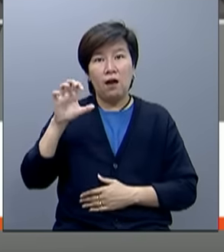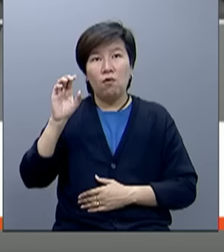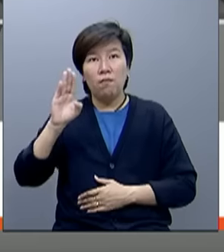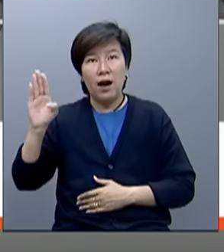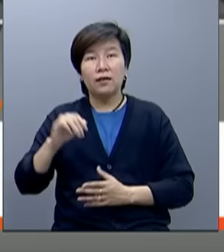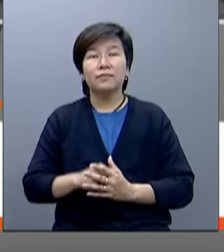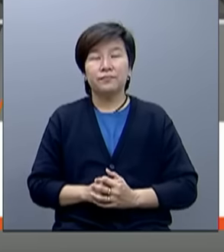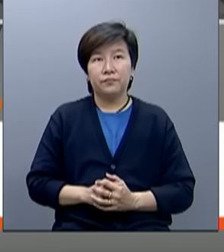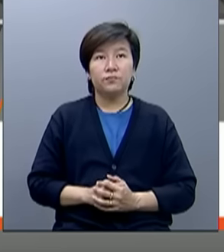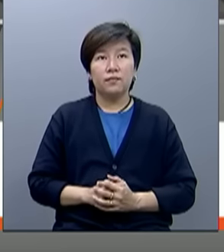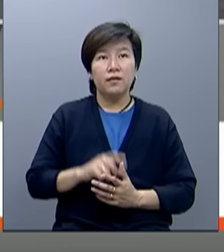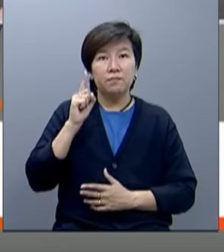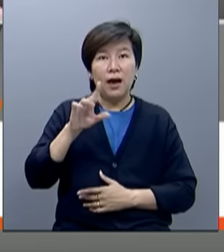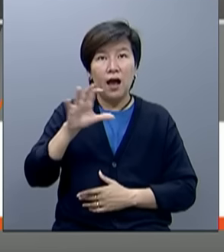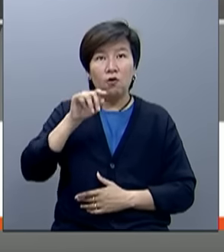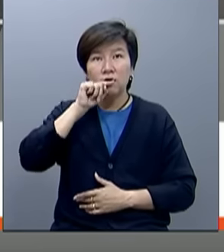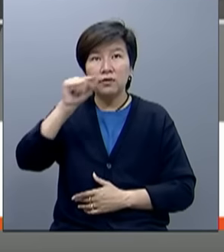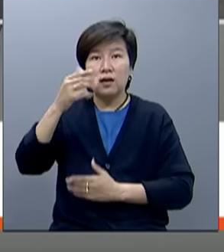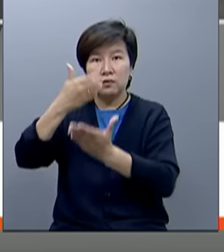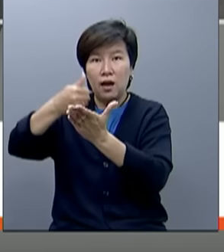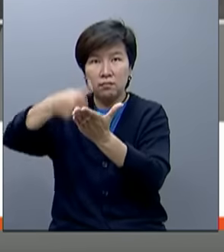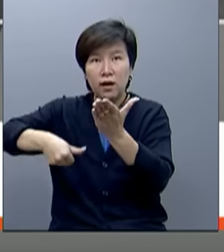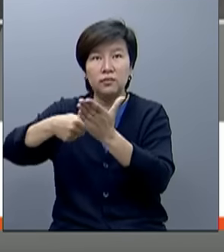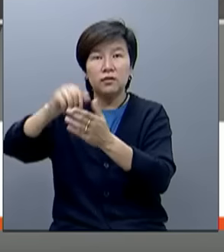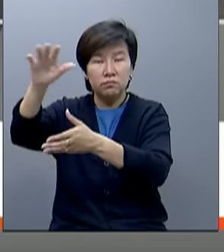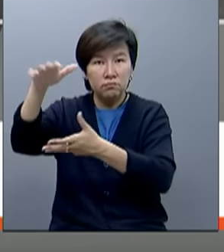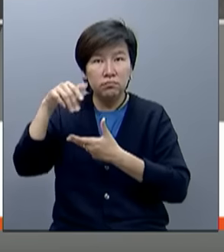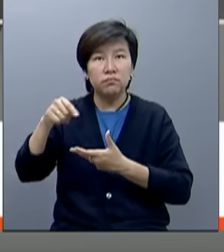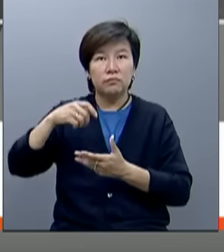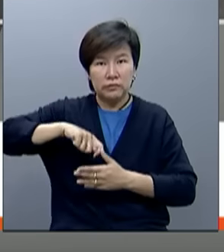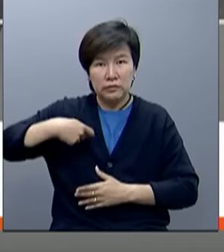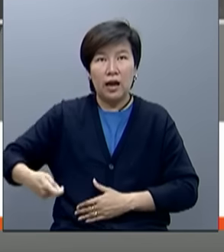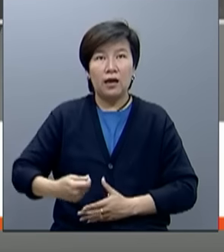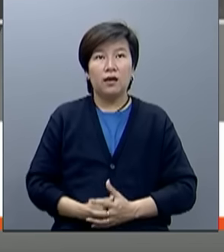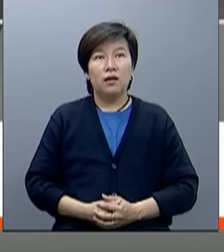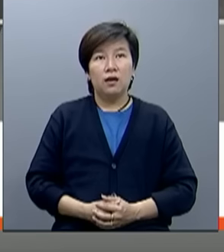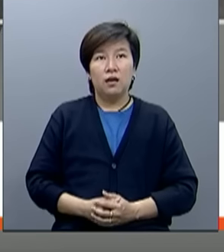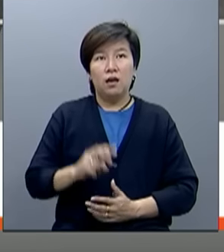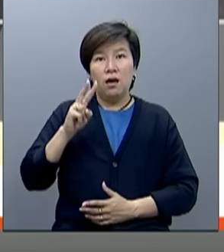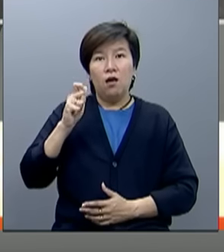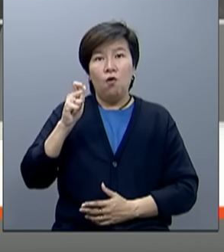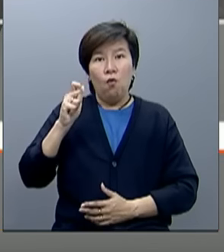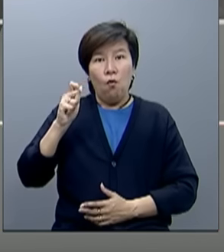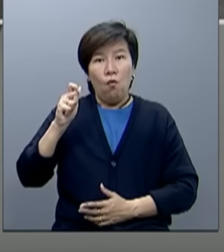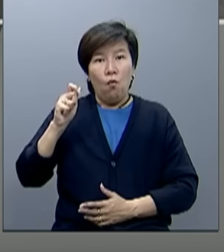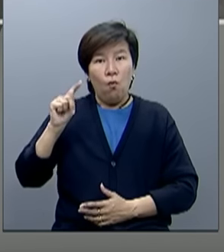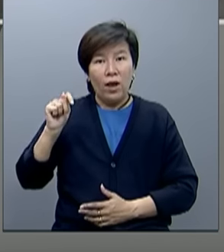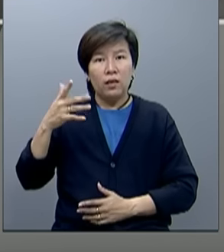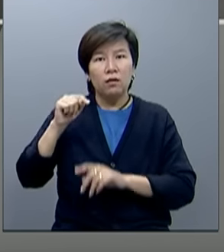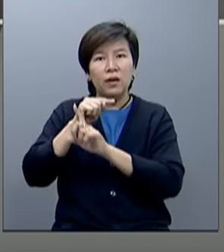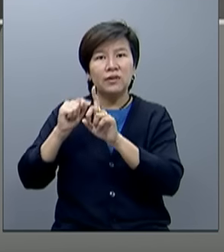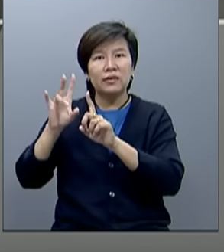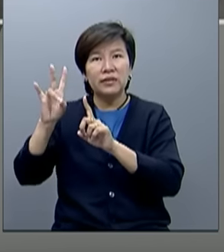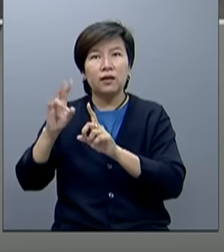สั่งเข้ามา 1,500บาทขึ้นไปต้องจ่ายภาษีแล้วก็ยังมีการเก็บแวตอีก 7%แต่ไม่ได้ผลนะคะอ